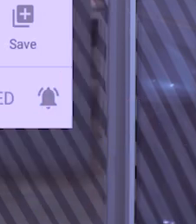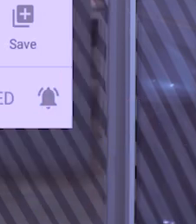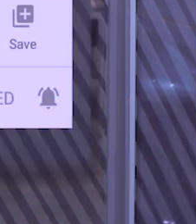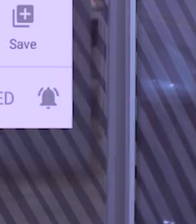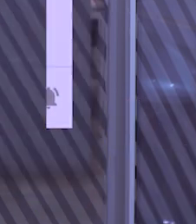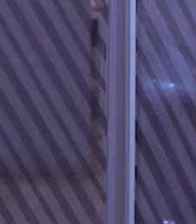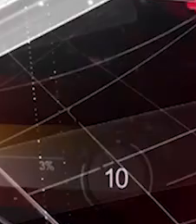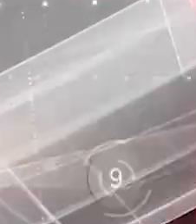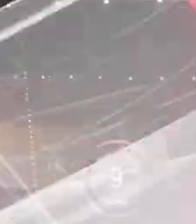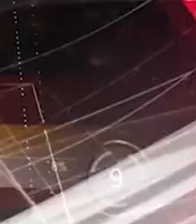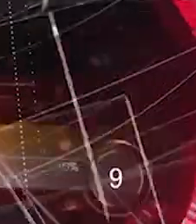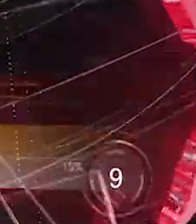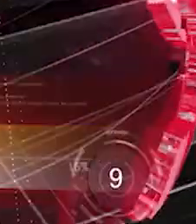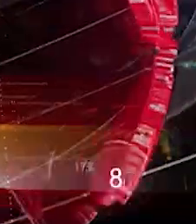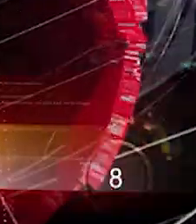more information.